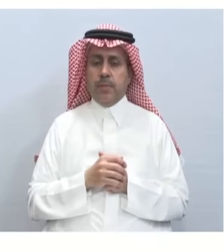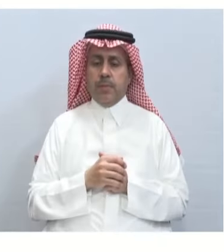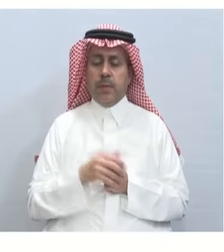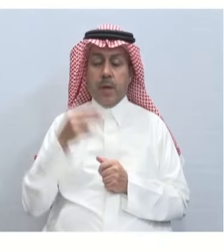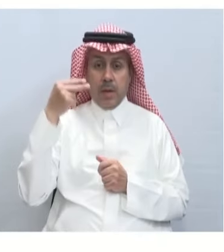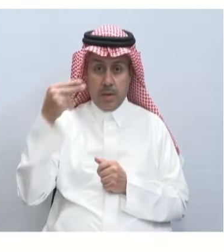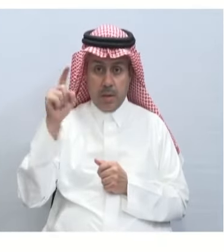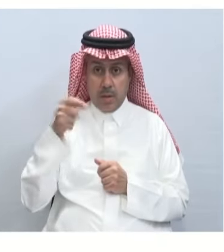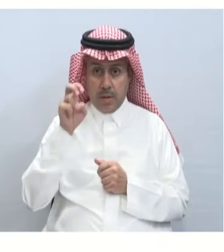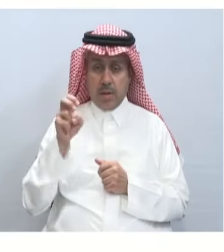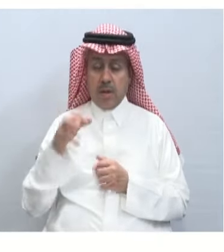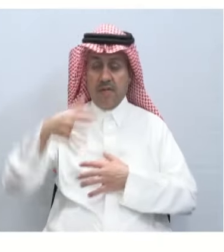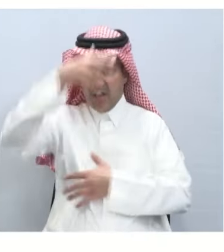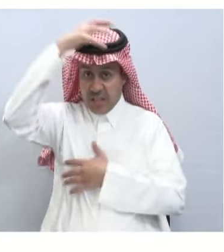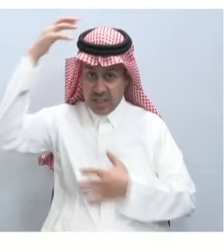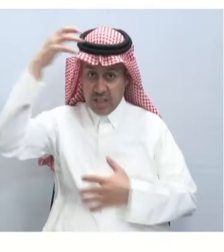استحاضه